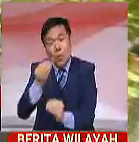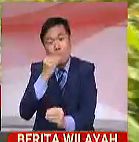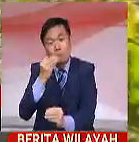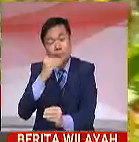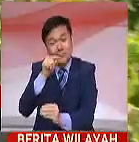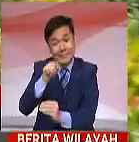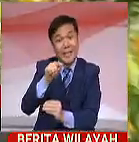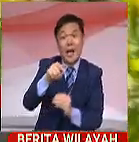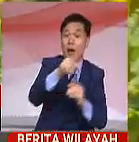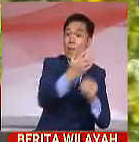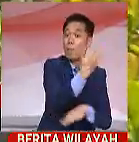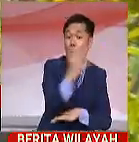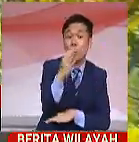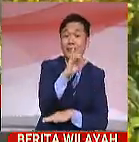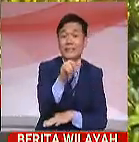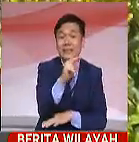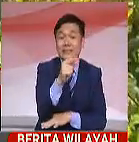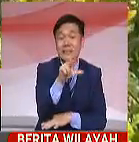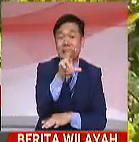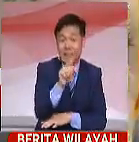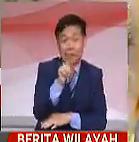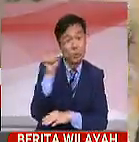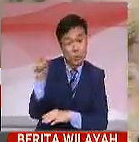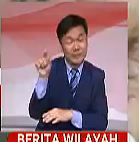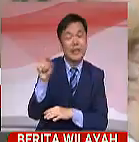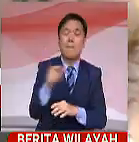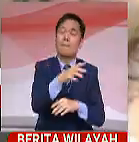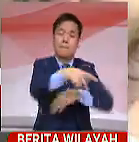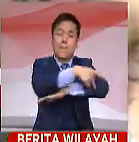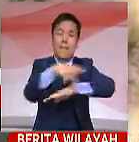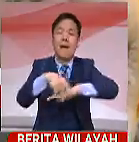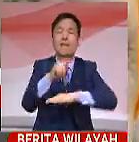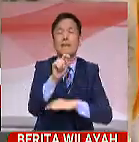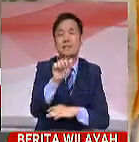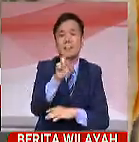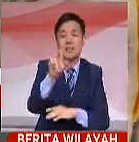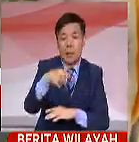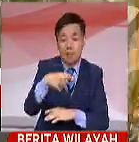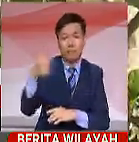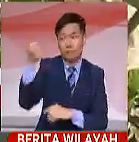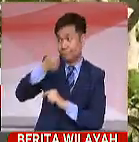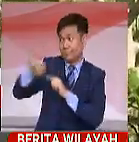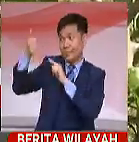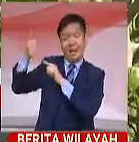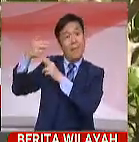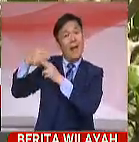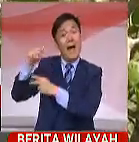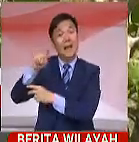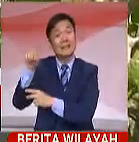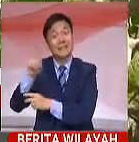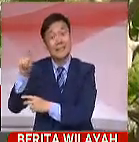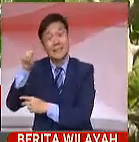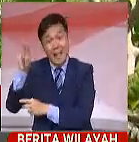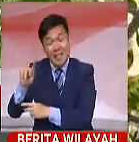pokok janggus dipajak melalui Pejabat Pertanian Daerah Padang Terap. Pengerusinya, Azizan Ismail berkata, projek